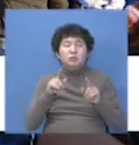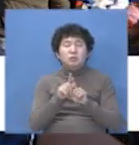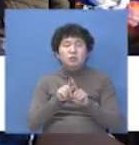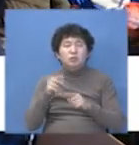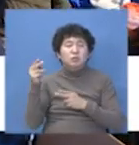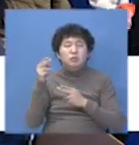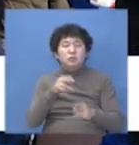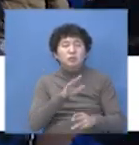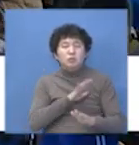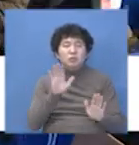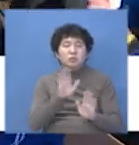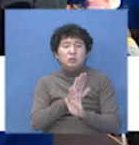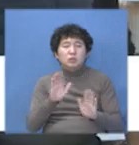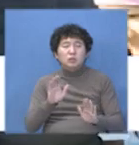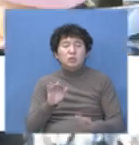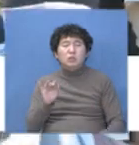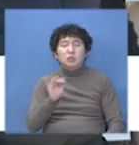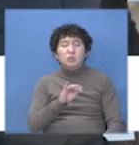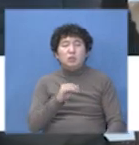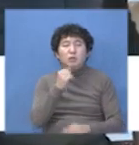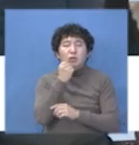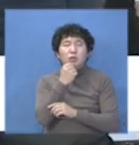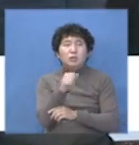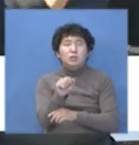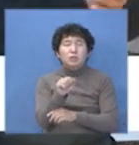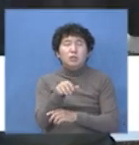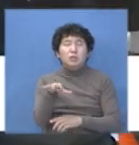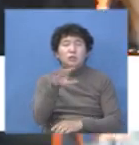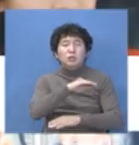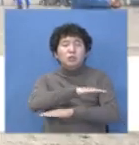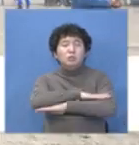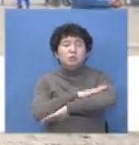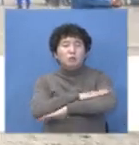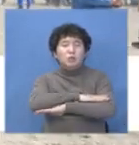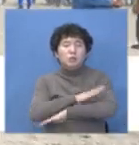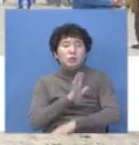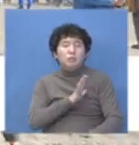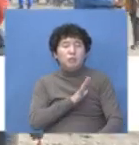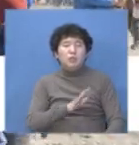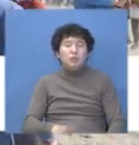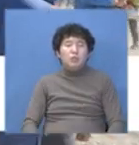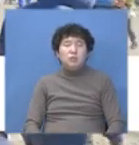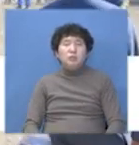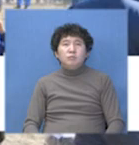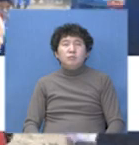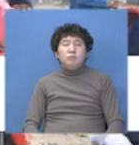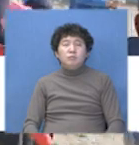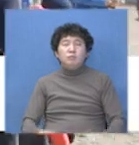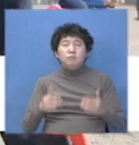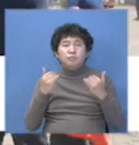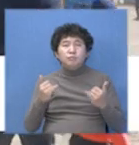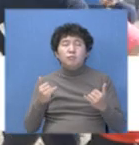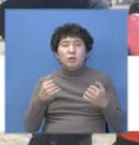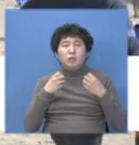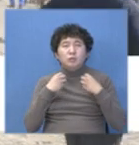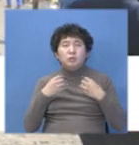аймақтан жиналған спортшылар да жеңістен дәмелі. Барлық балуан бағын сынауға келген. Бүгінгі міне мерейтой Сарыөлең ауылының